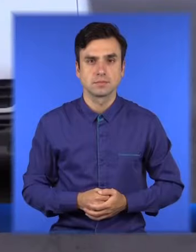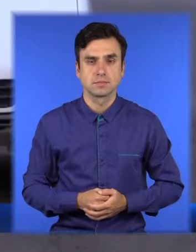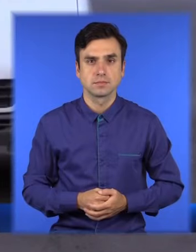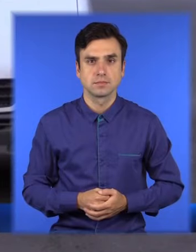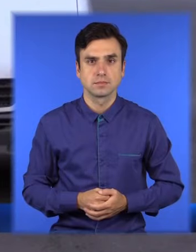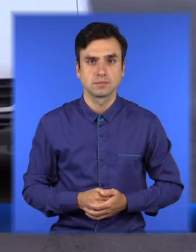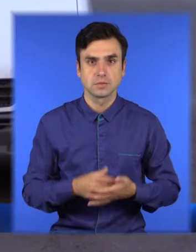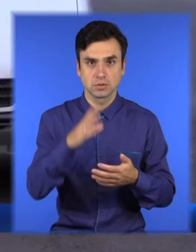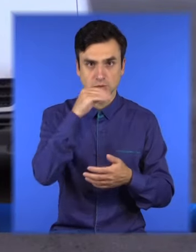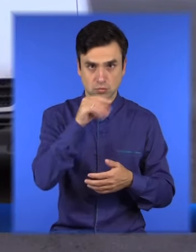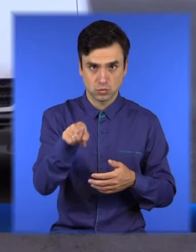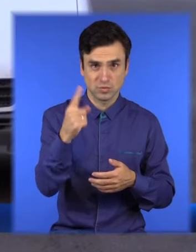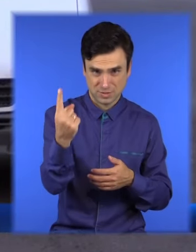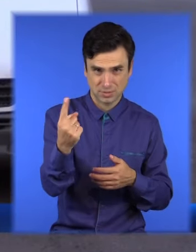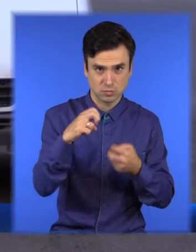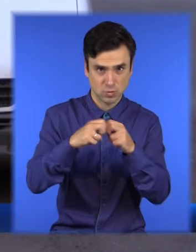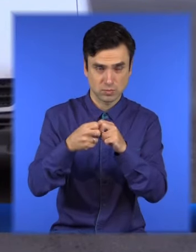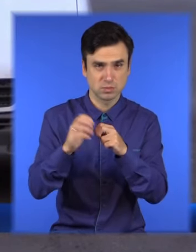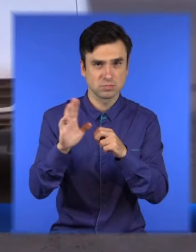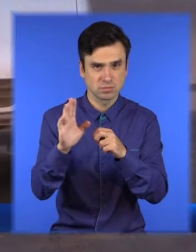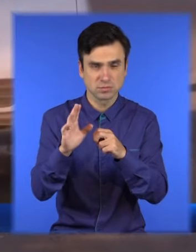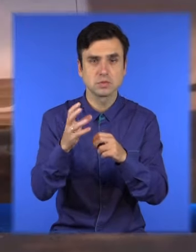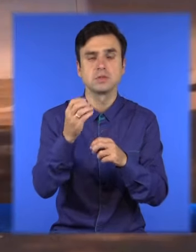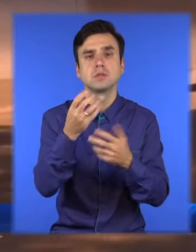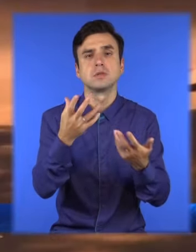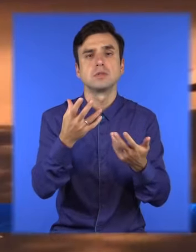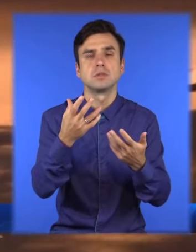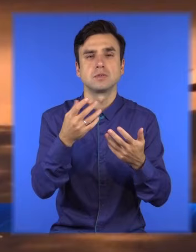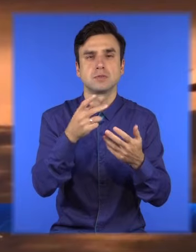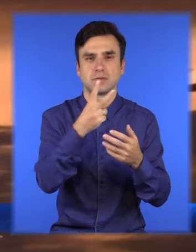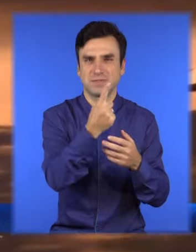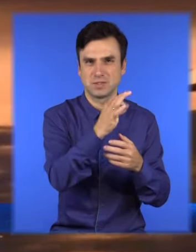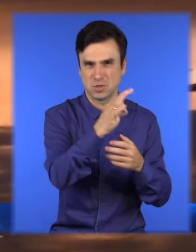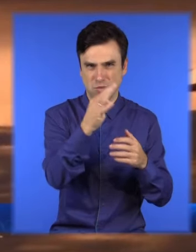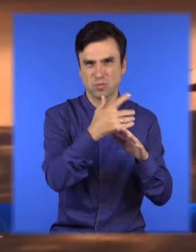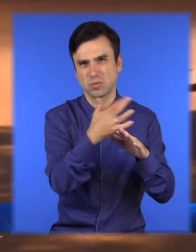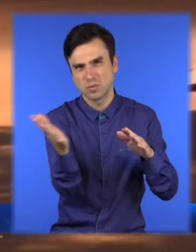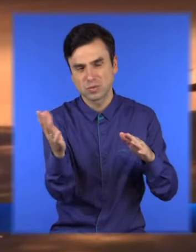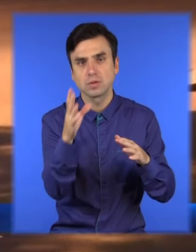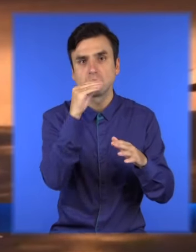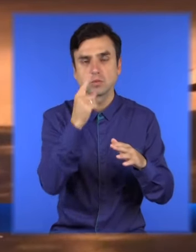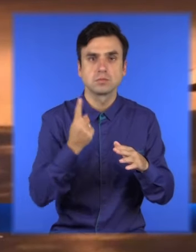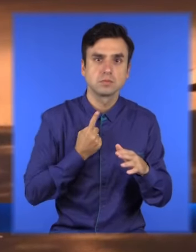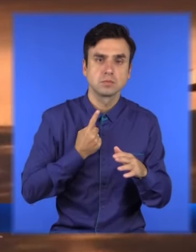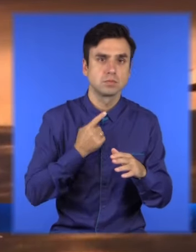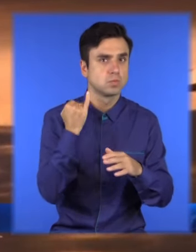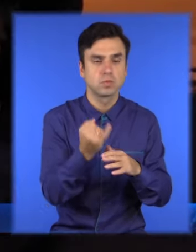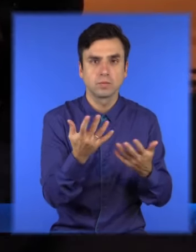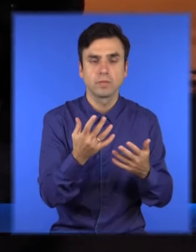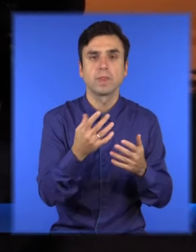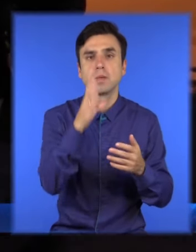І мова йде не лише про цей маршрут. Окрім 293-го, після 9-ї години вечора не дочекаєшся